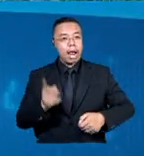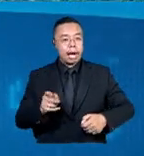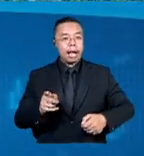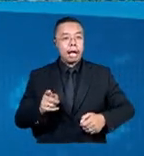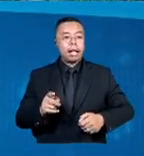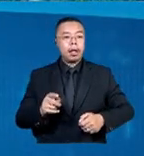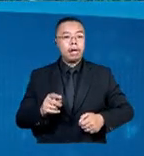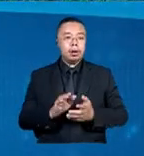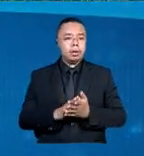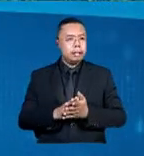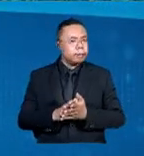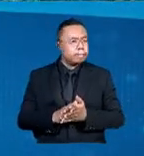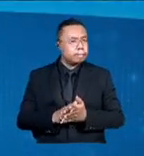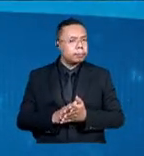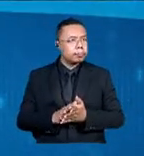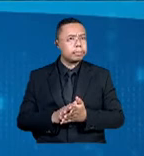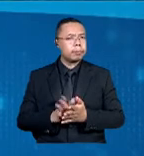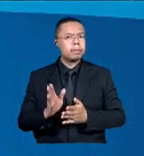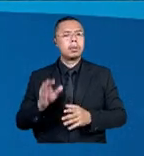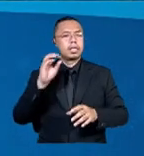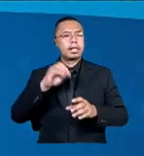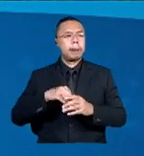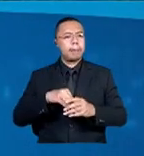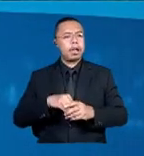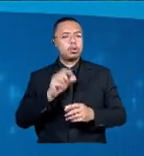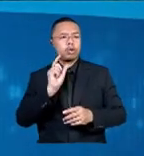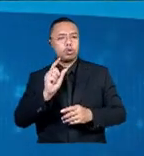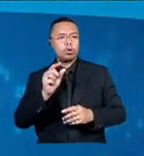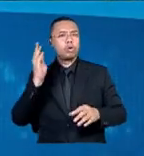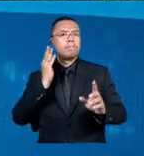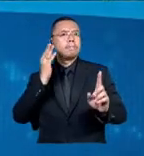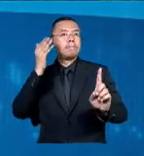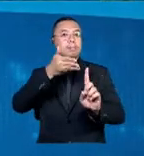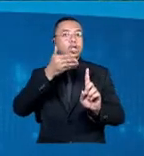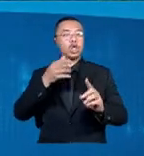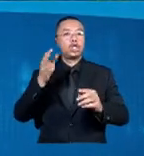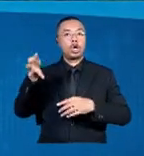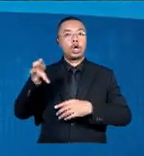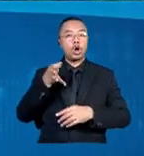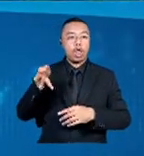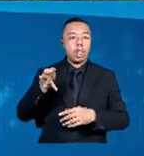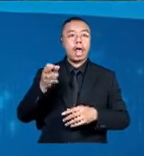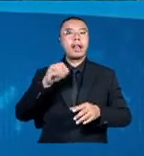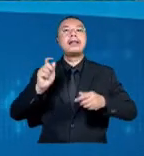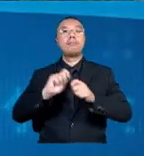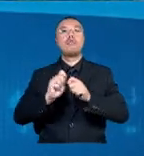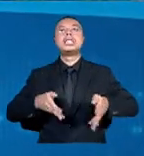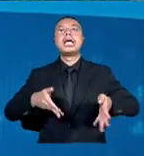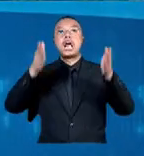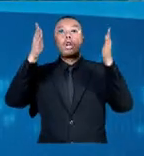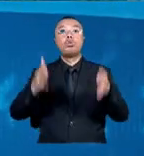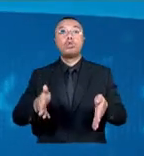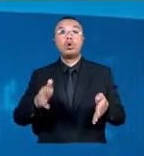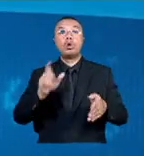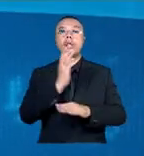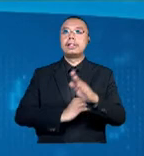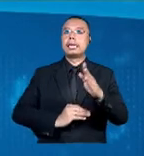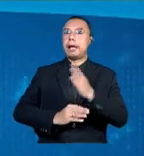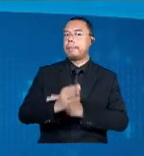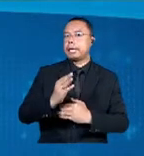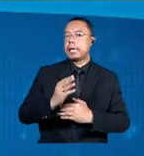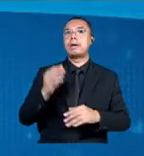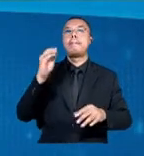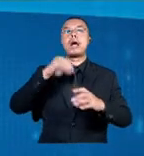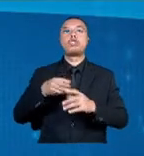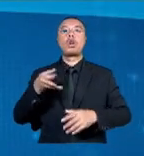yang dokumen-dokumen yang dimiliki, dan juga di pusat kota kita memberikan jalan yang khusus bagi disabilitas ya, dan di Kota